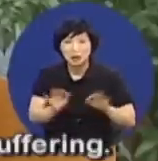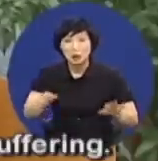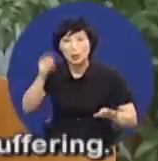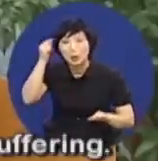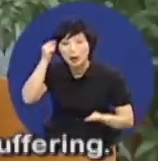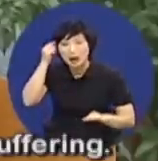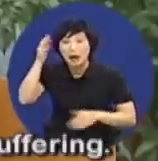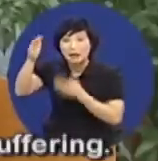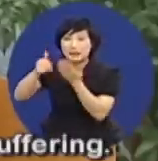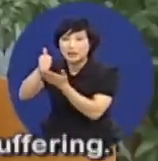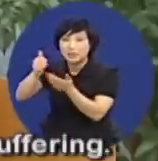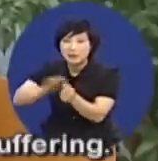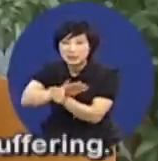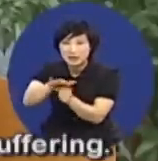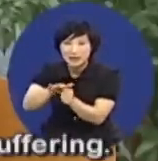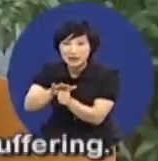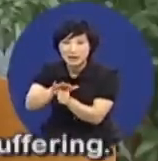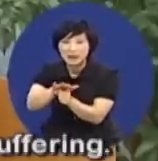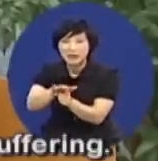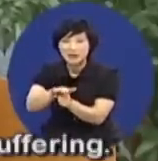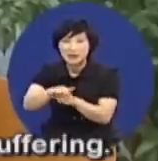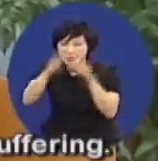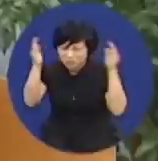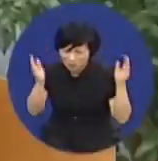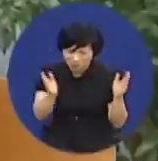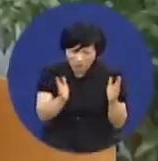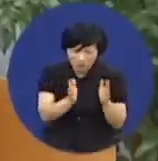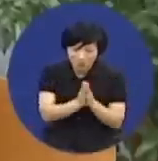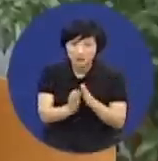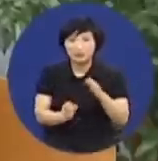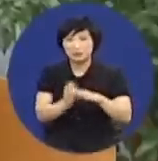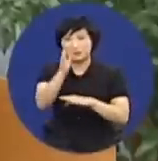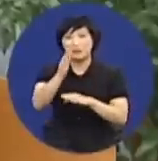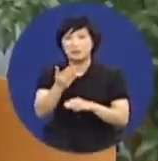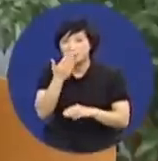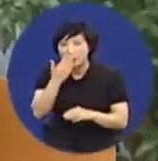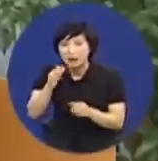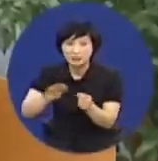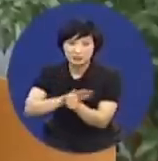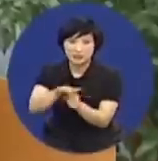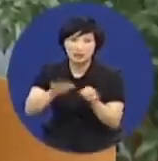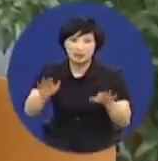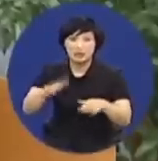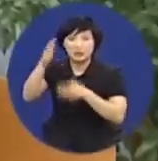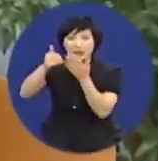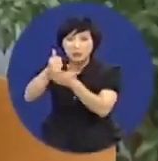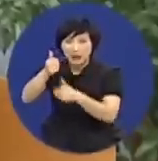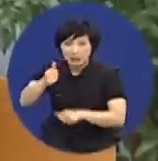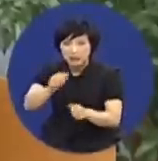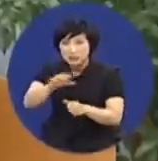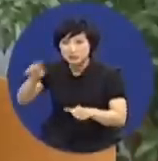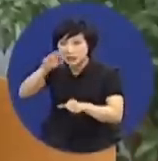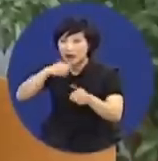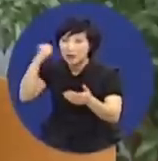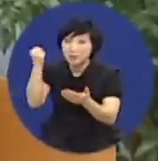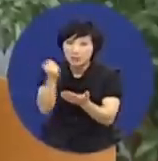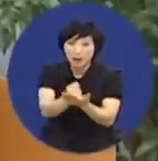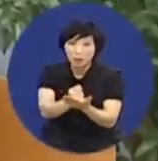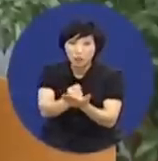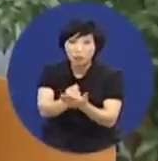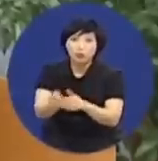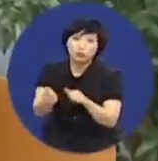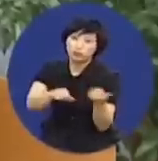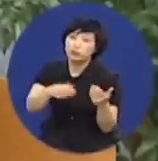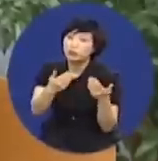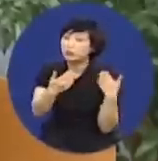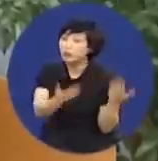してくださいました。どうしてですか？神様の愛はすべてを乗り越えた 愛であり、自分の一人子を十字